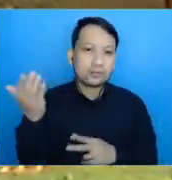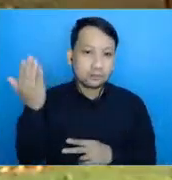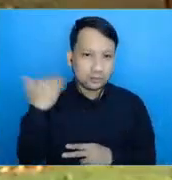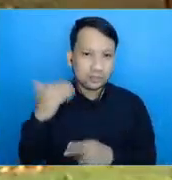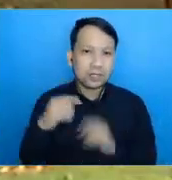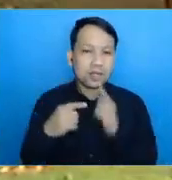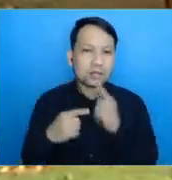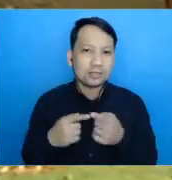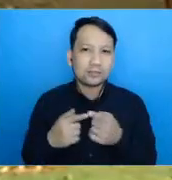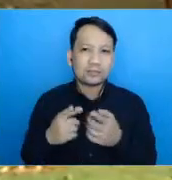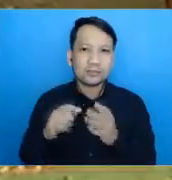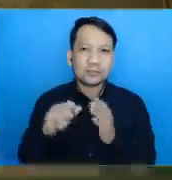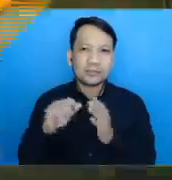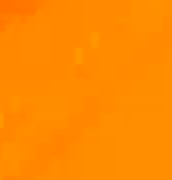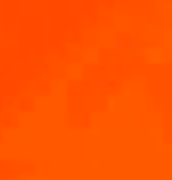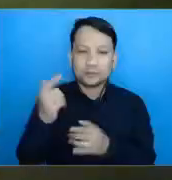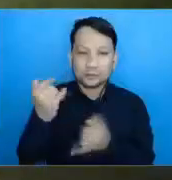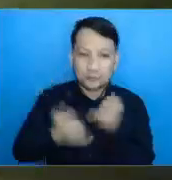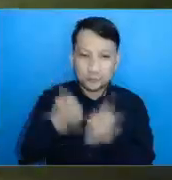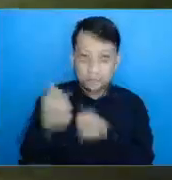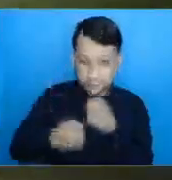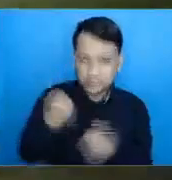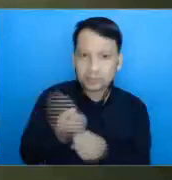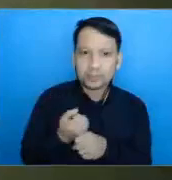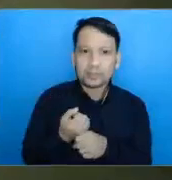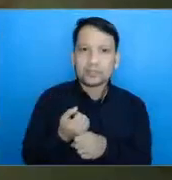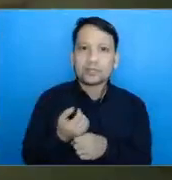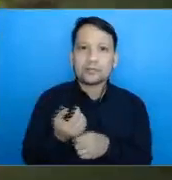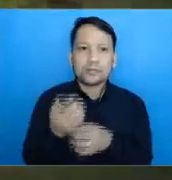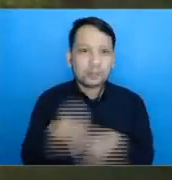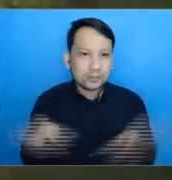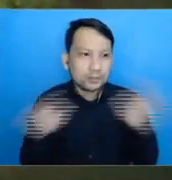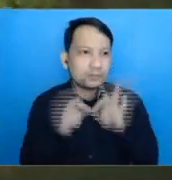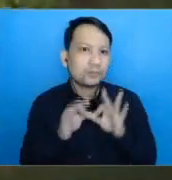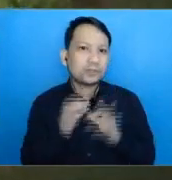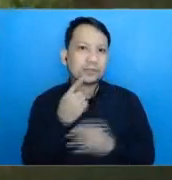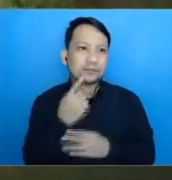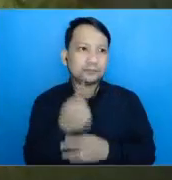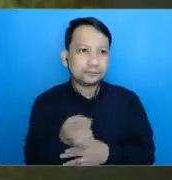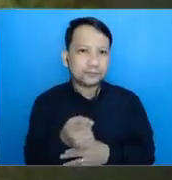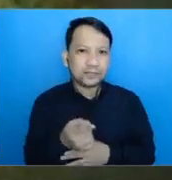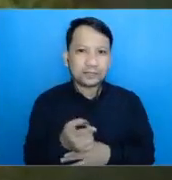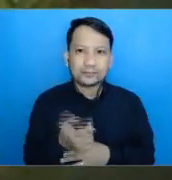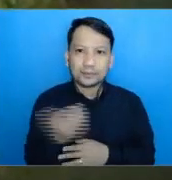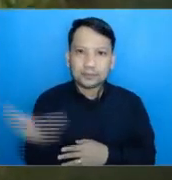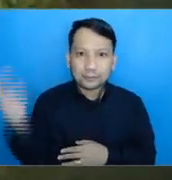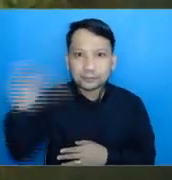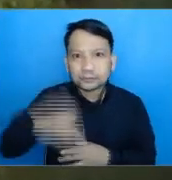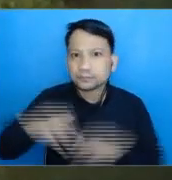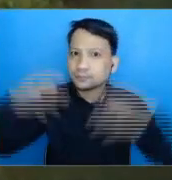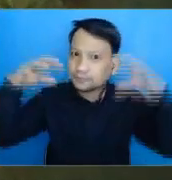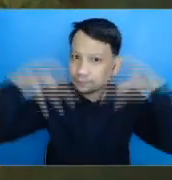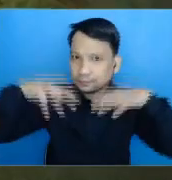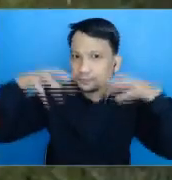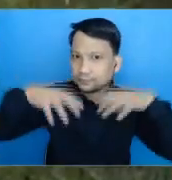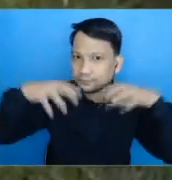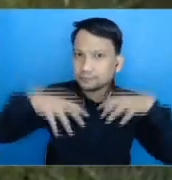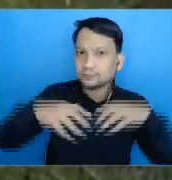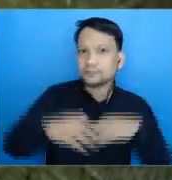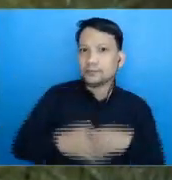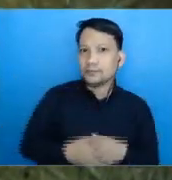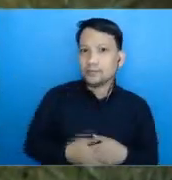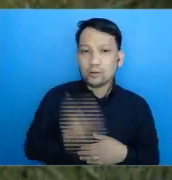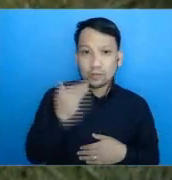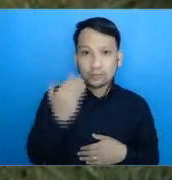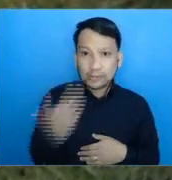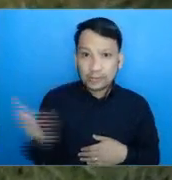taon. Marga, hanggang hating gabi ay pabugso-bugso pa rin ang pag-ulan dito sa Batangas dahil nga naman sa panghapong pag-ulan na